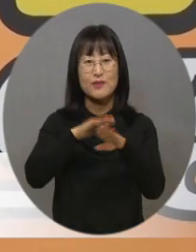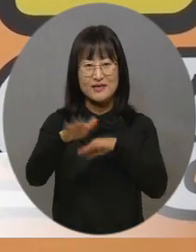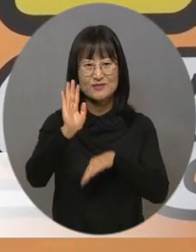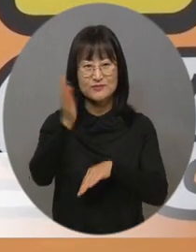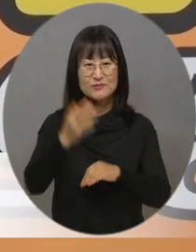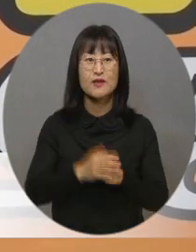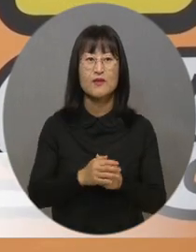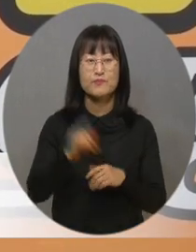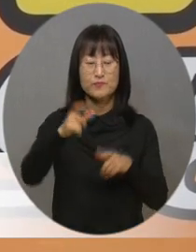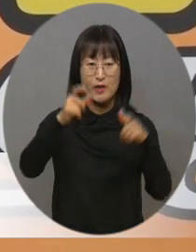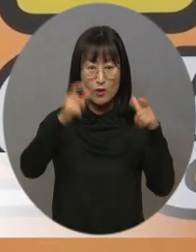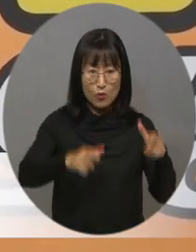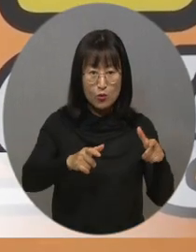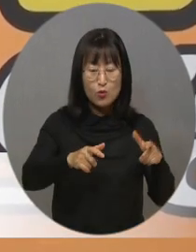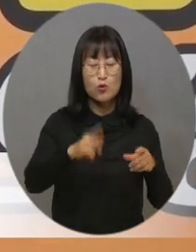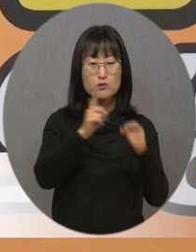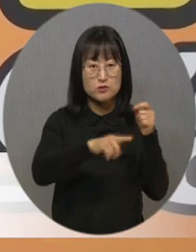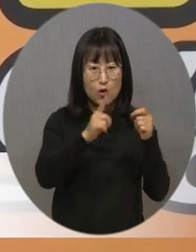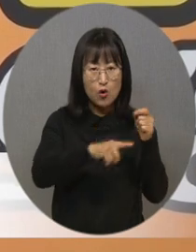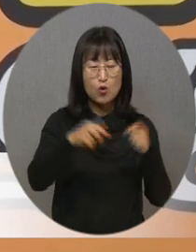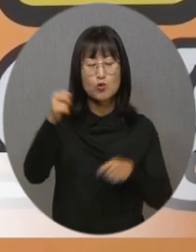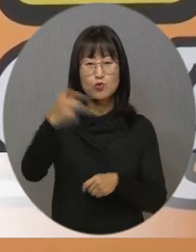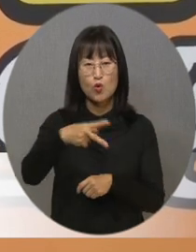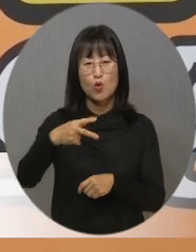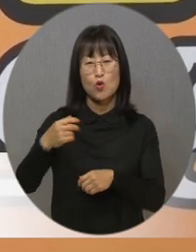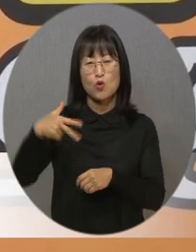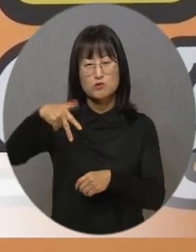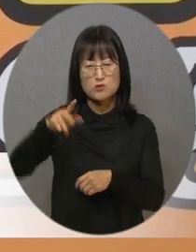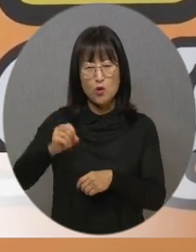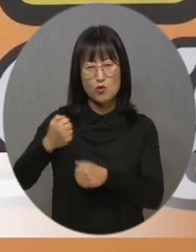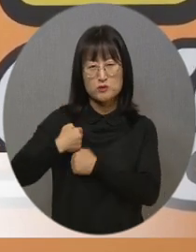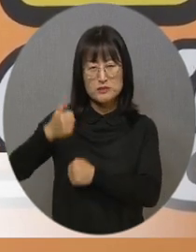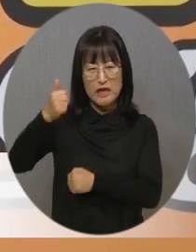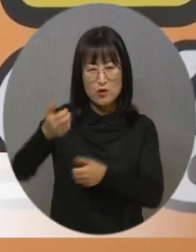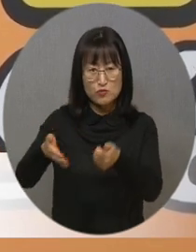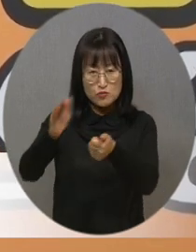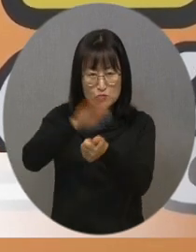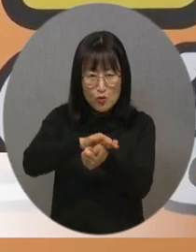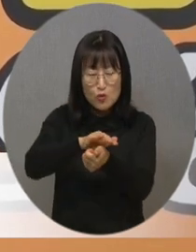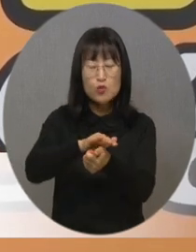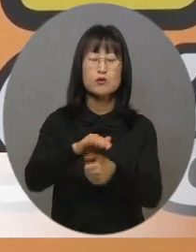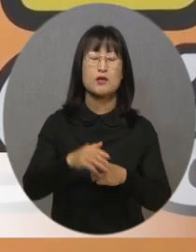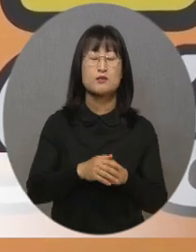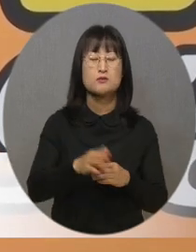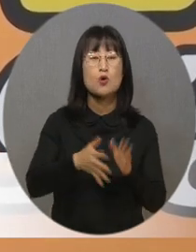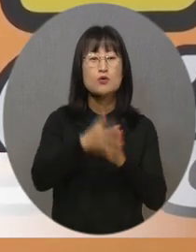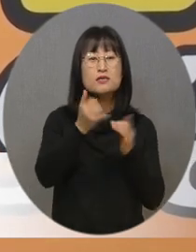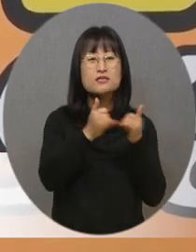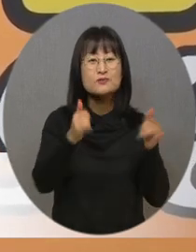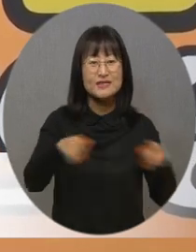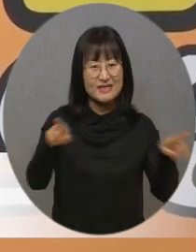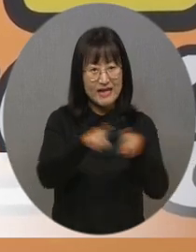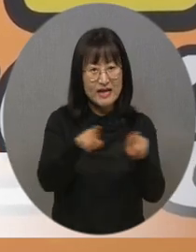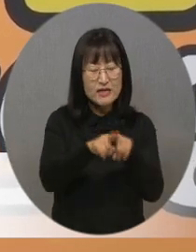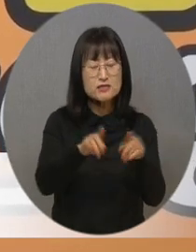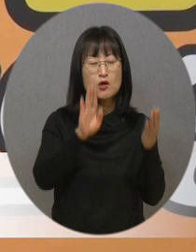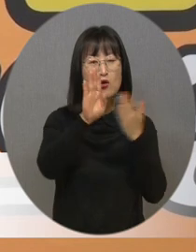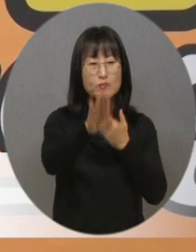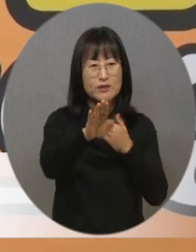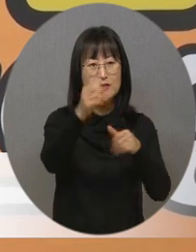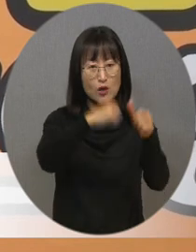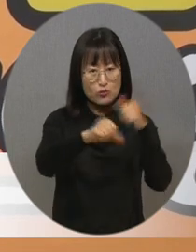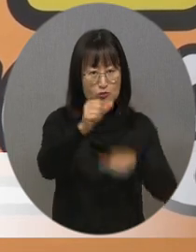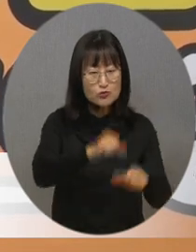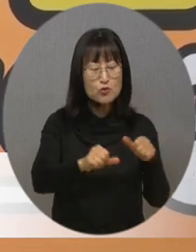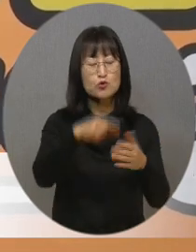이곳이 충덕사나 정문부 장군묘가 우리 시민들 곁에서 미래 세대들의 아주 소중한